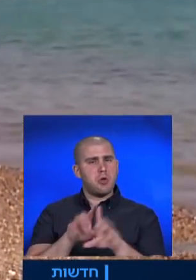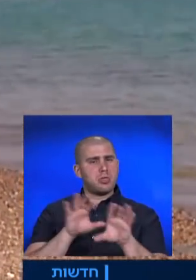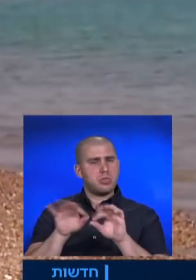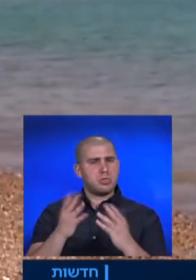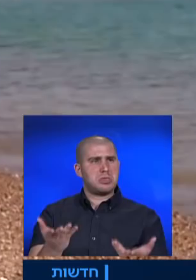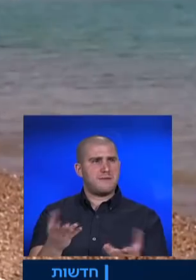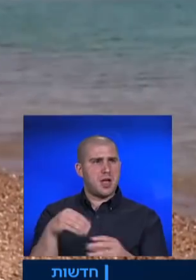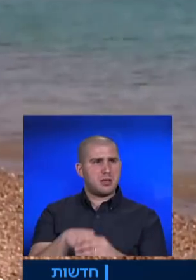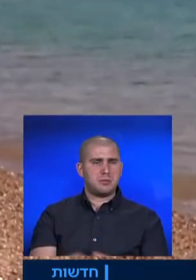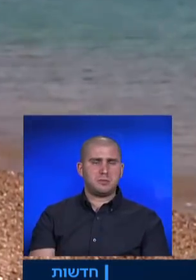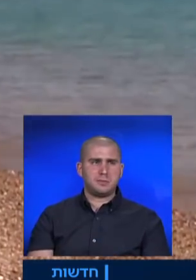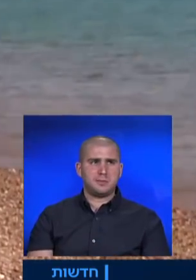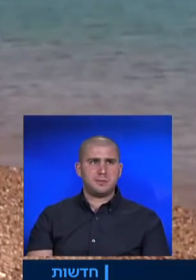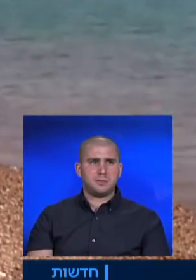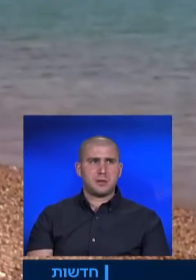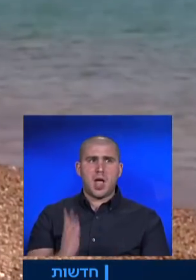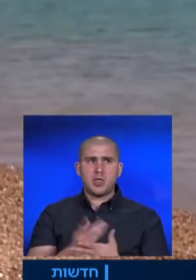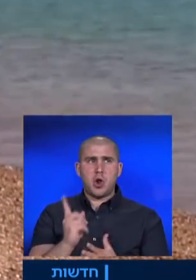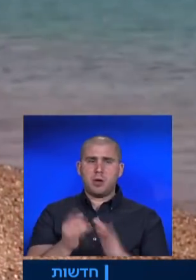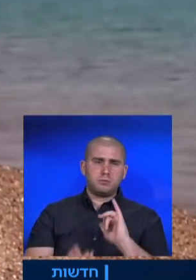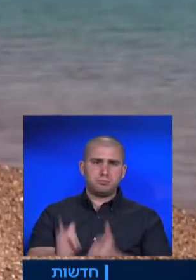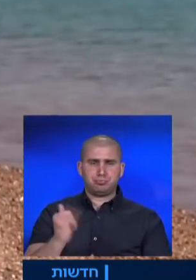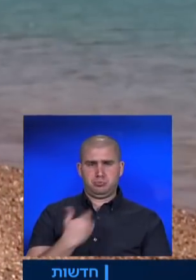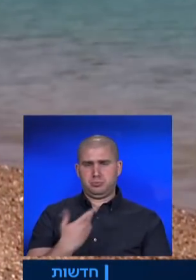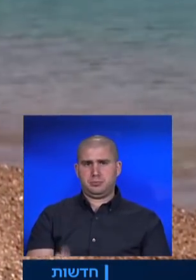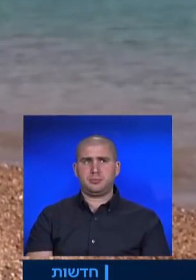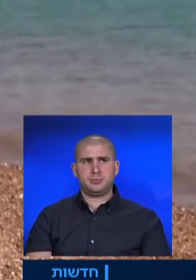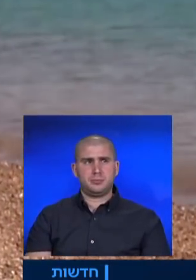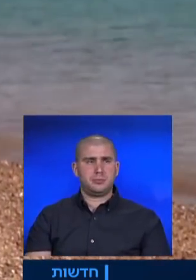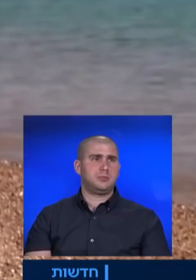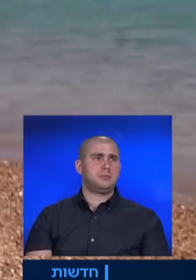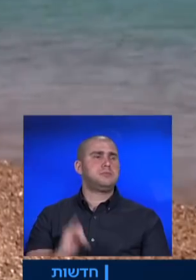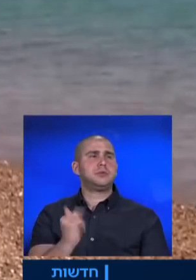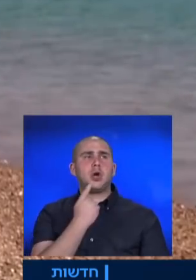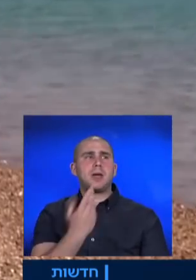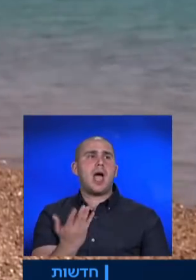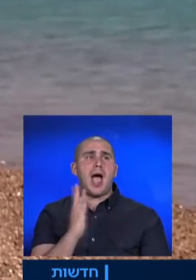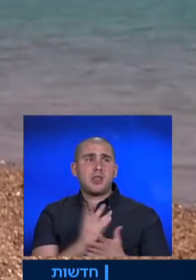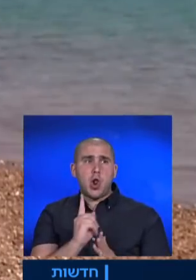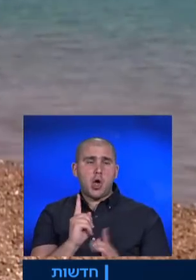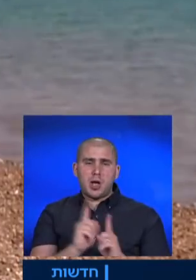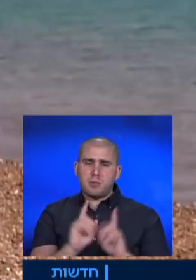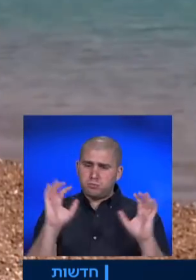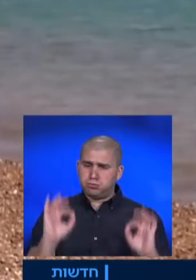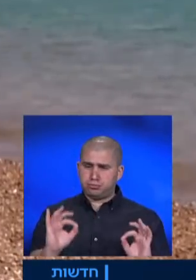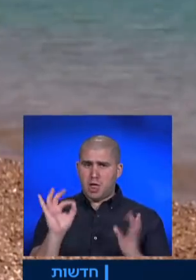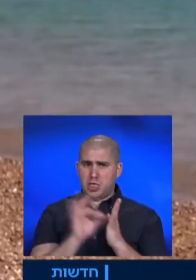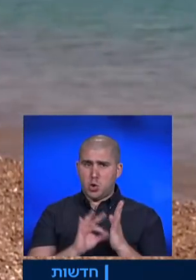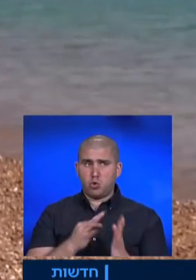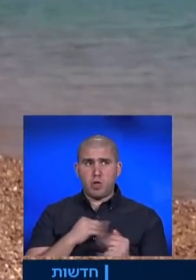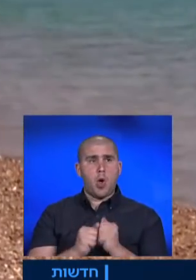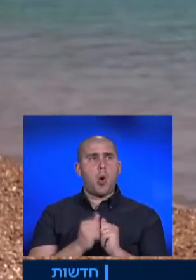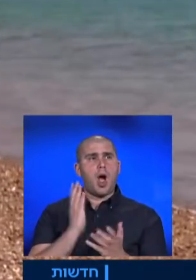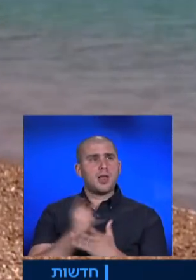הנבחרת, עד שהם לא מעיפים אותי הביתה. זאת אומרת, עד שלא מאפסים את הנקודות, או עד שהם יצליחו